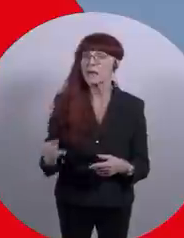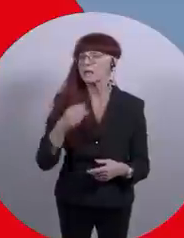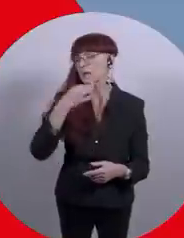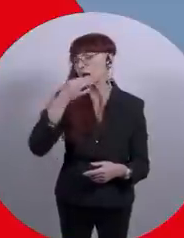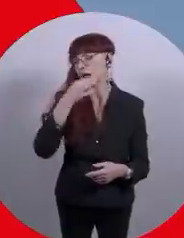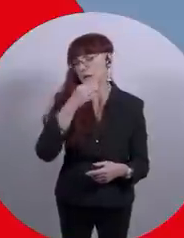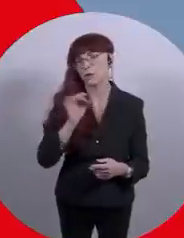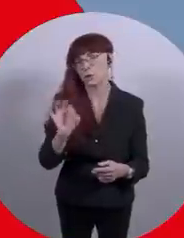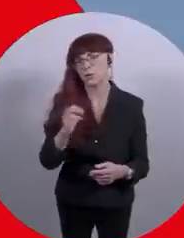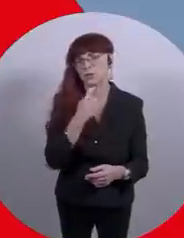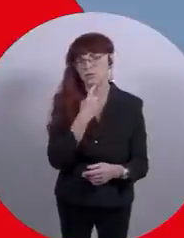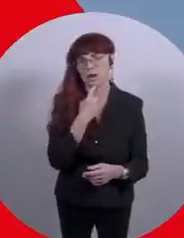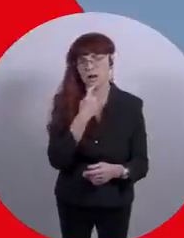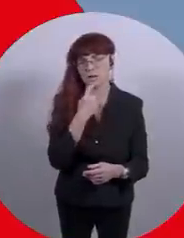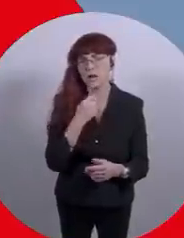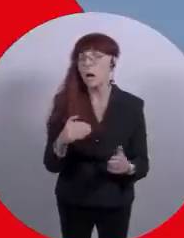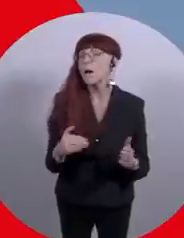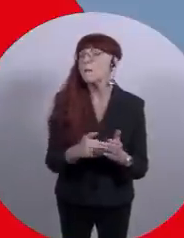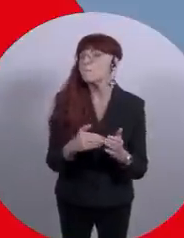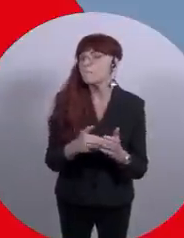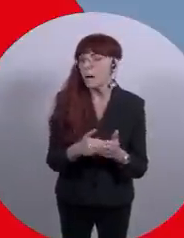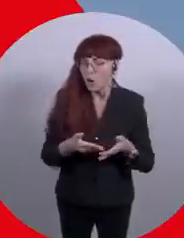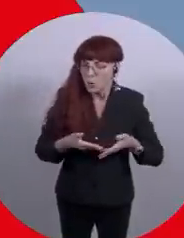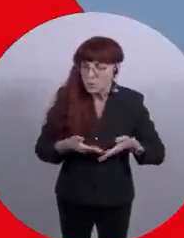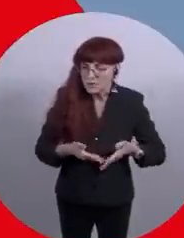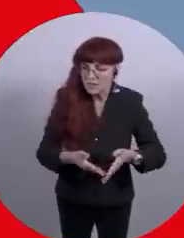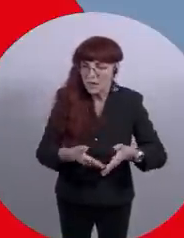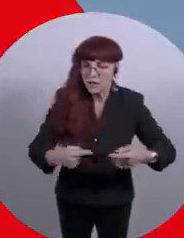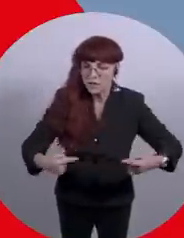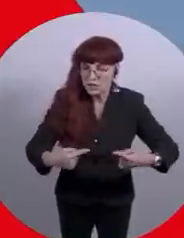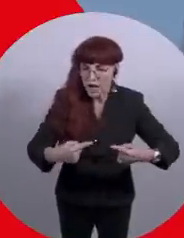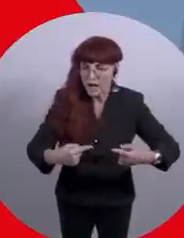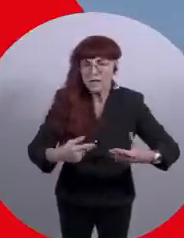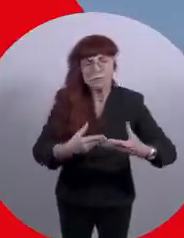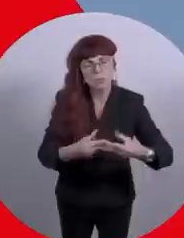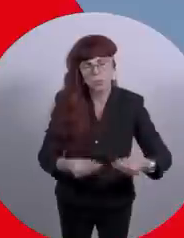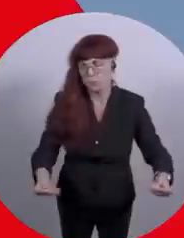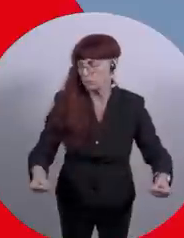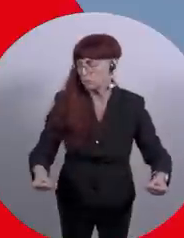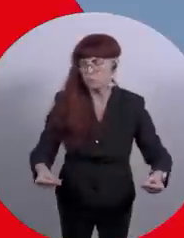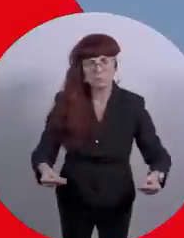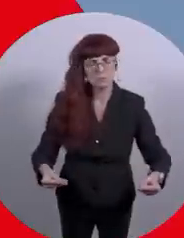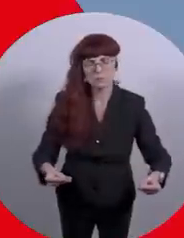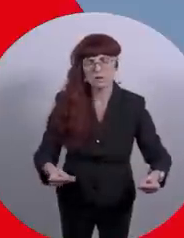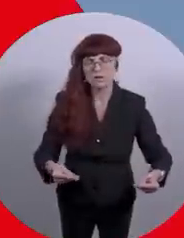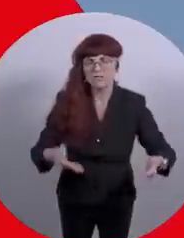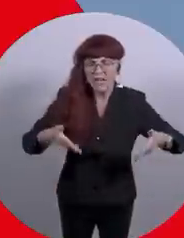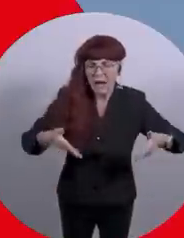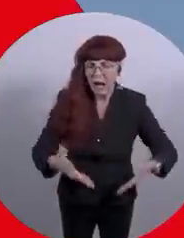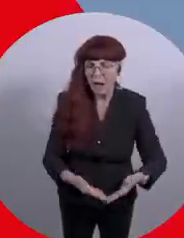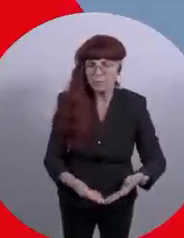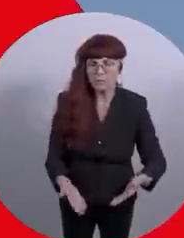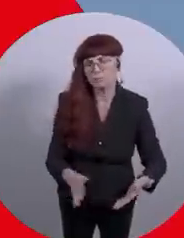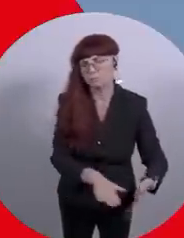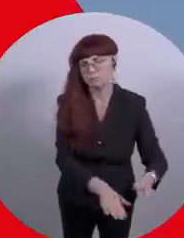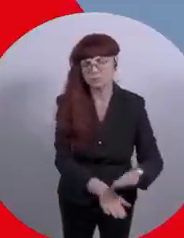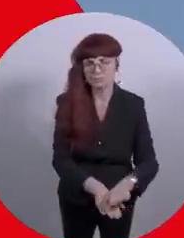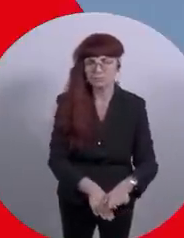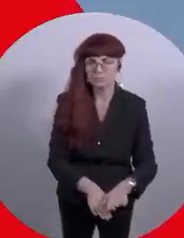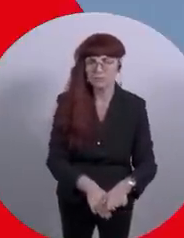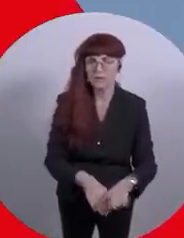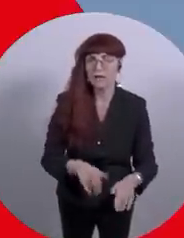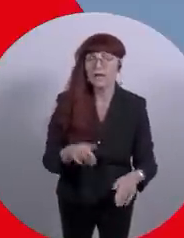das brauchen wir müssen nicht reden zuschicken aber das weiteres brauchen wir genossen Kickl wird